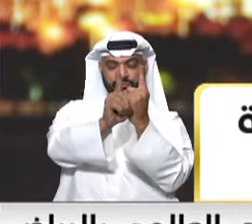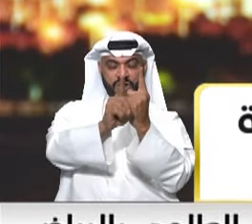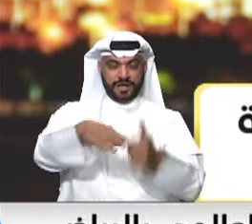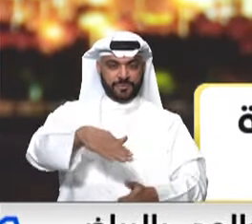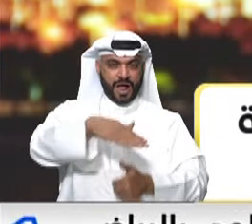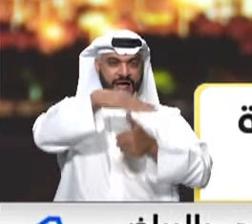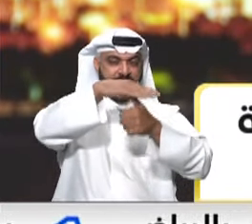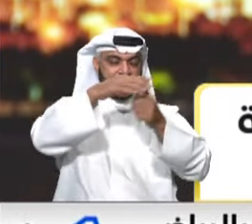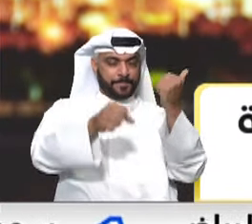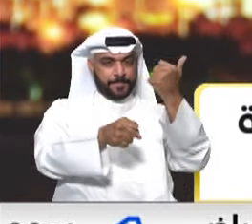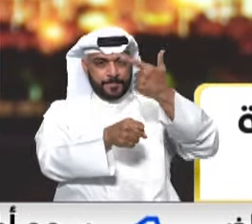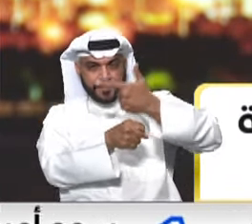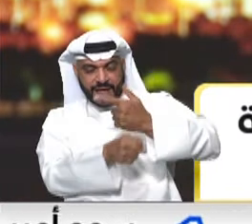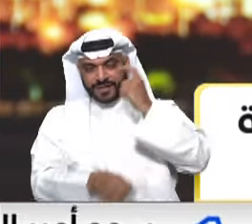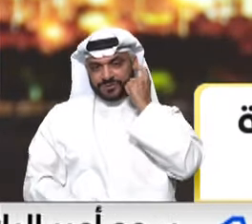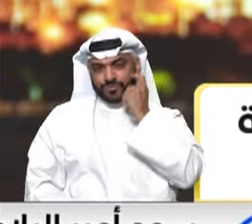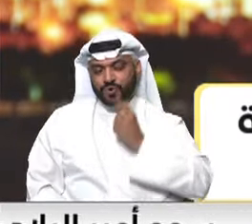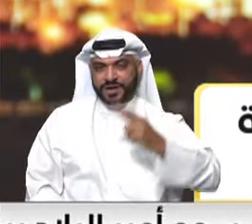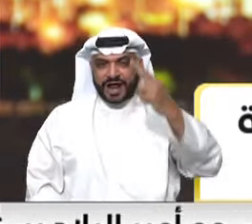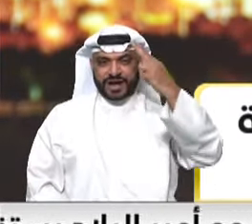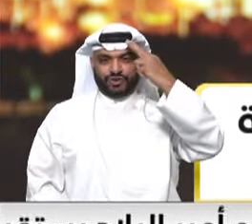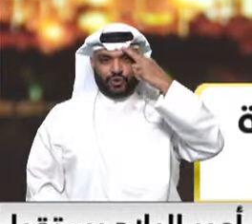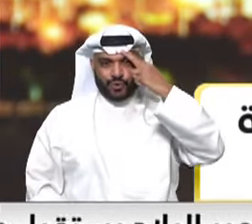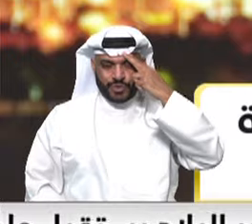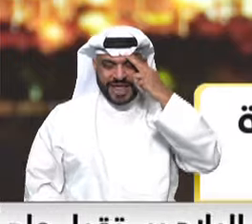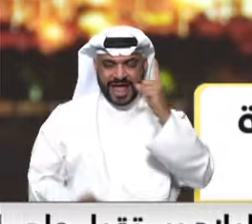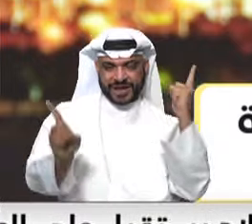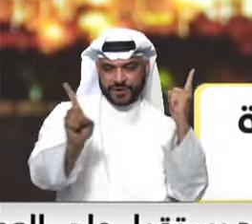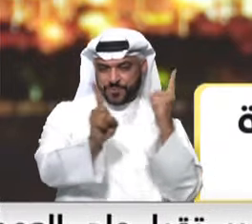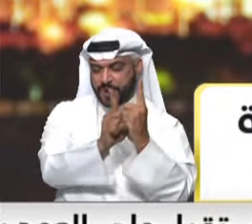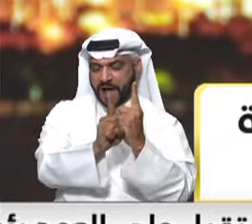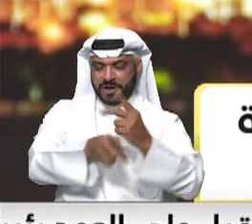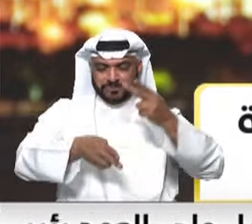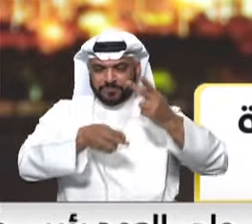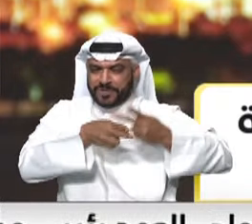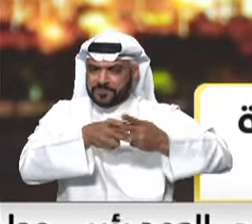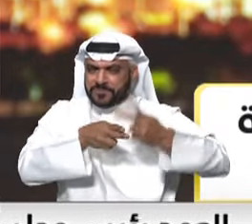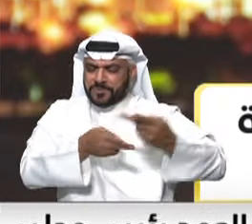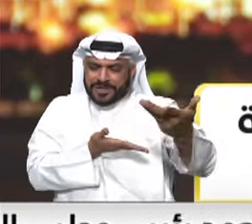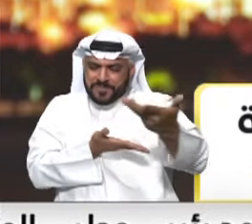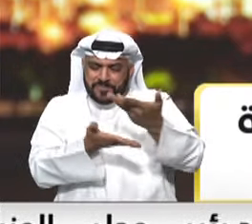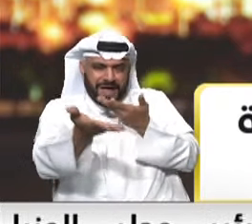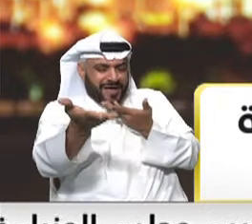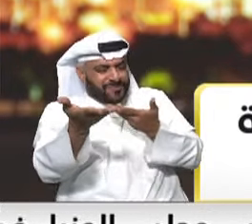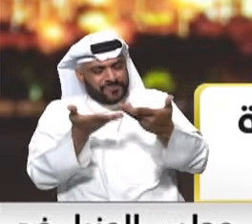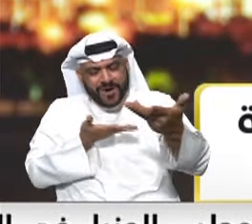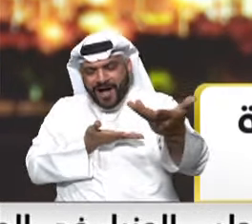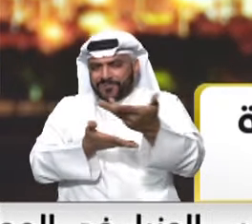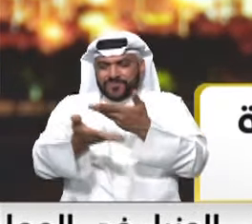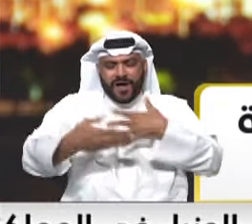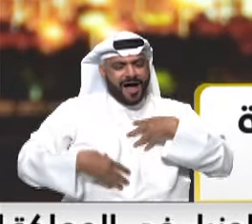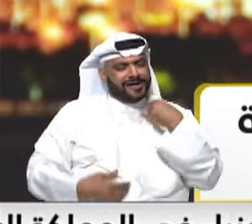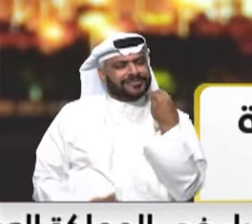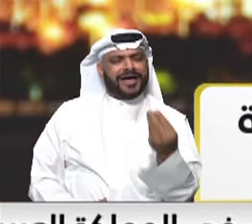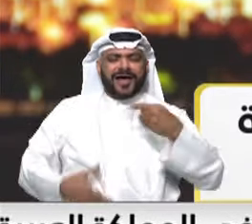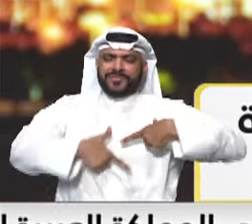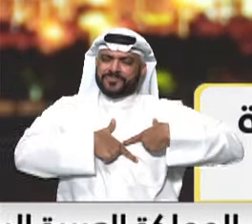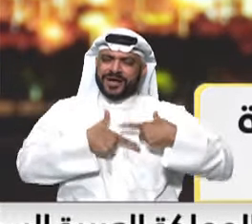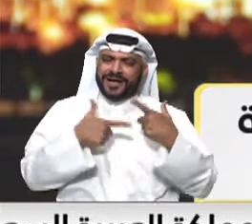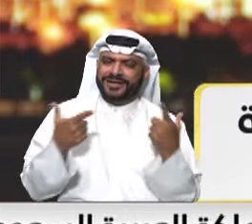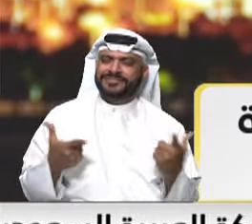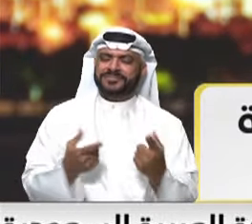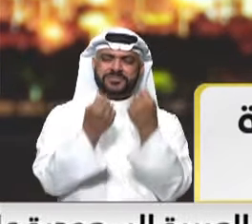الملكي الامير محمد بن سلمان بن عبد العزيز ال سعود ولي العهد رئيس مجلس الوزراء في المملكه العربيه السعوديه